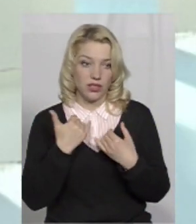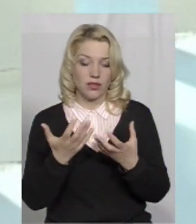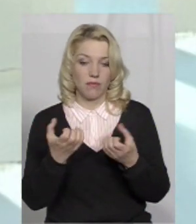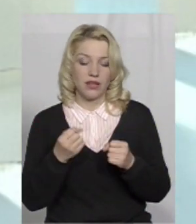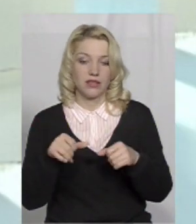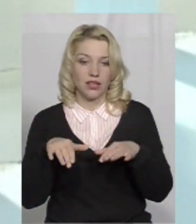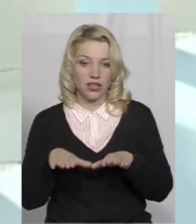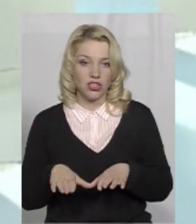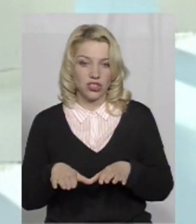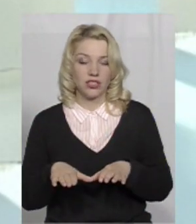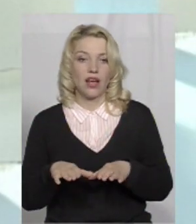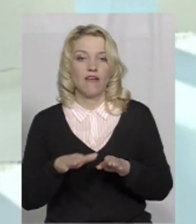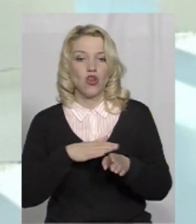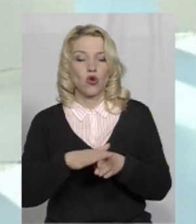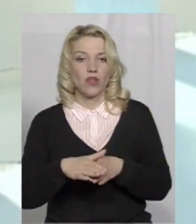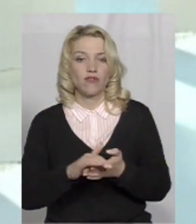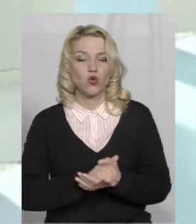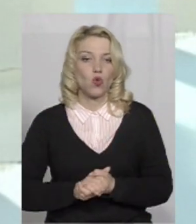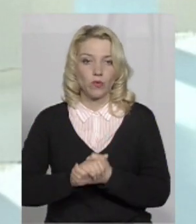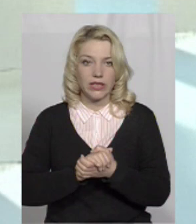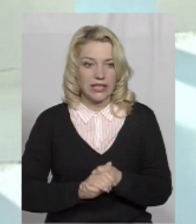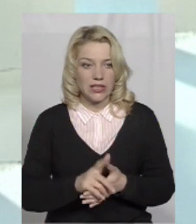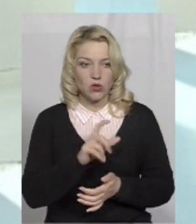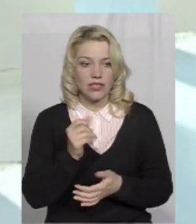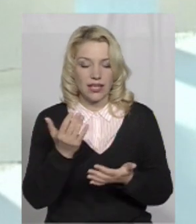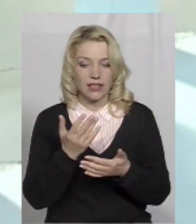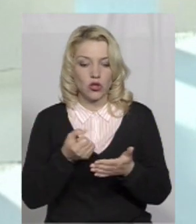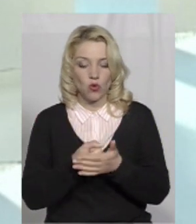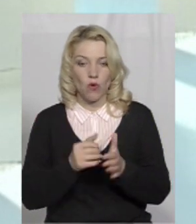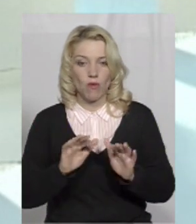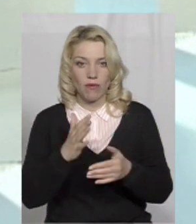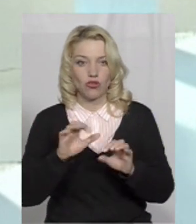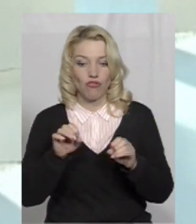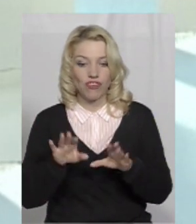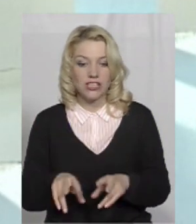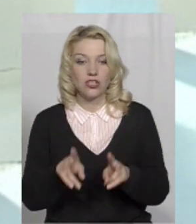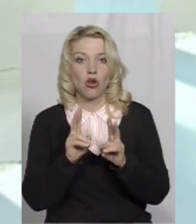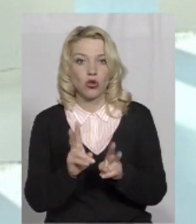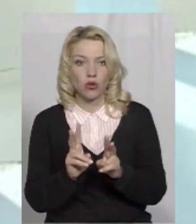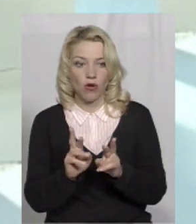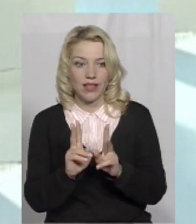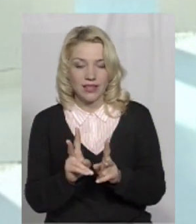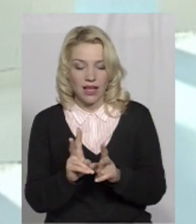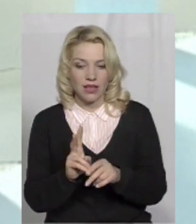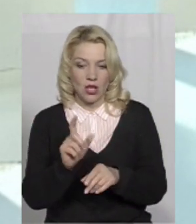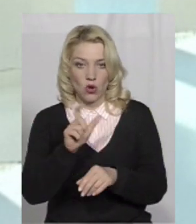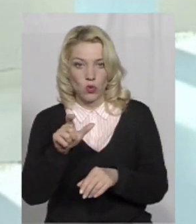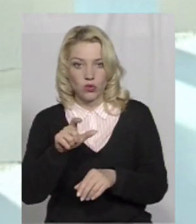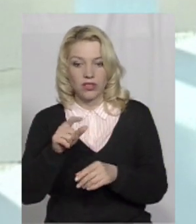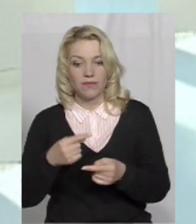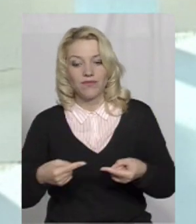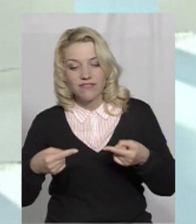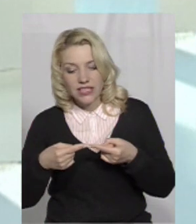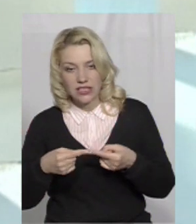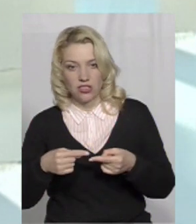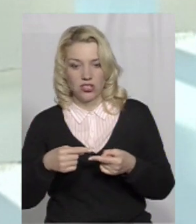рішення виконавчого комітету, я хочу сказати, за яким до моменту вирішення, хто ж все-таки, як споживачі визначаться, хто буде